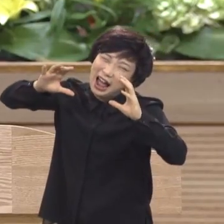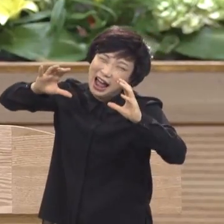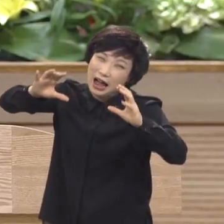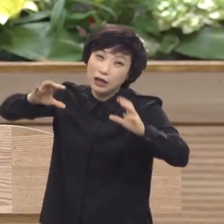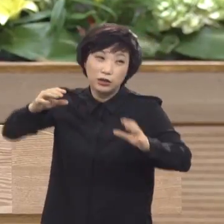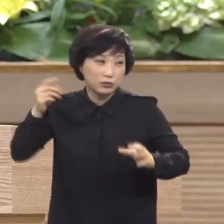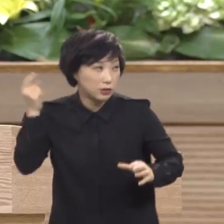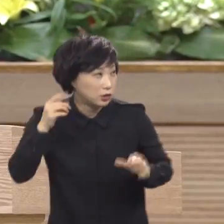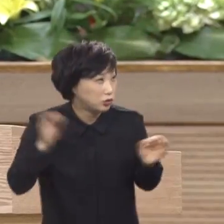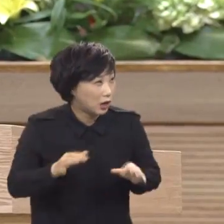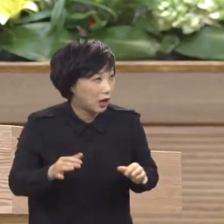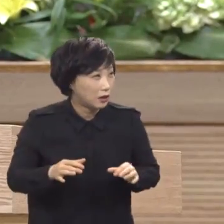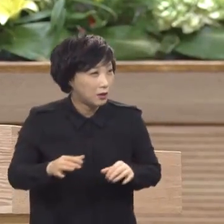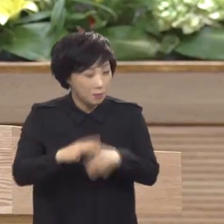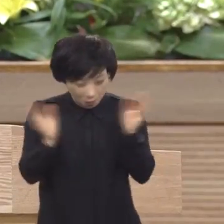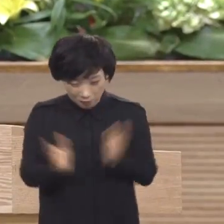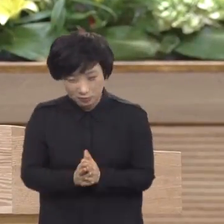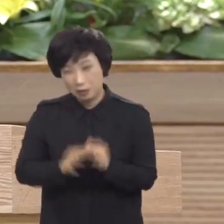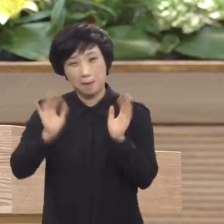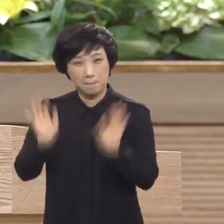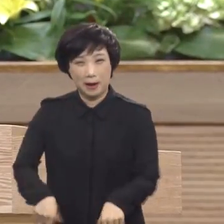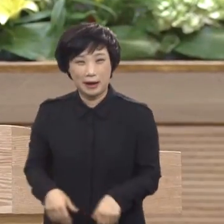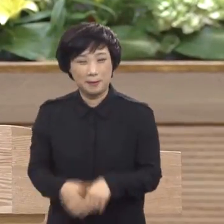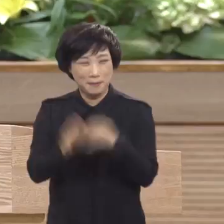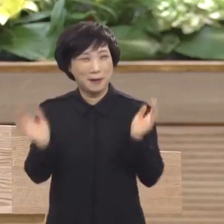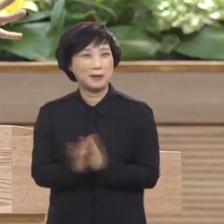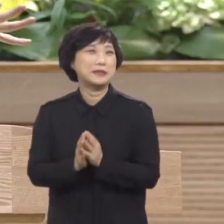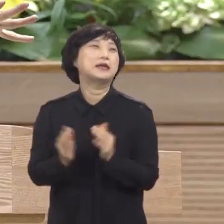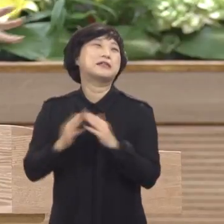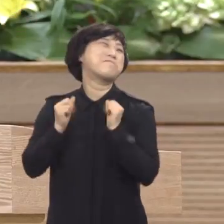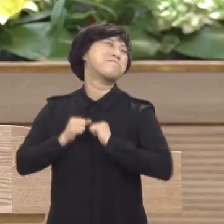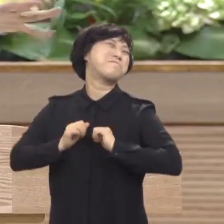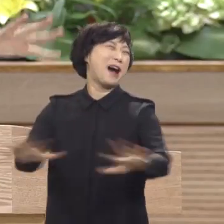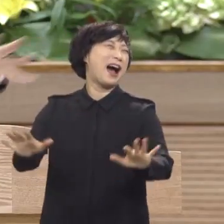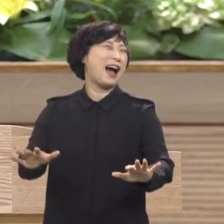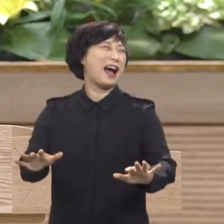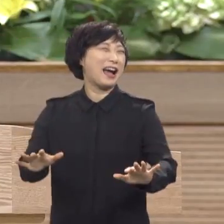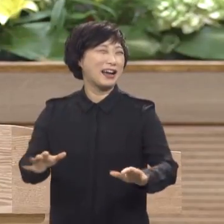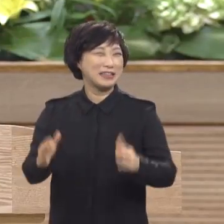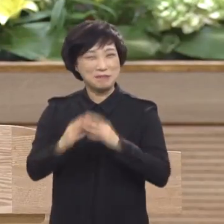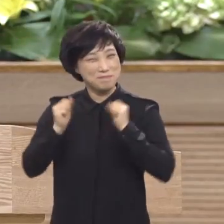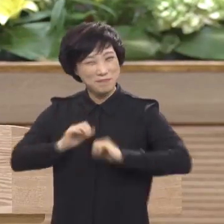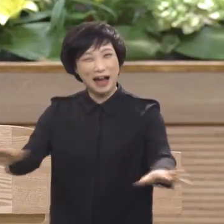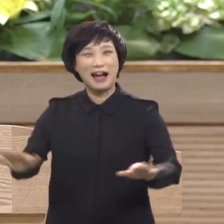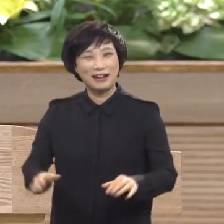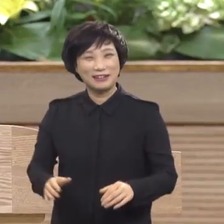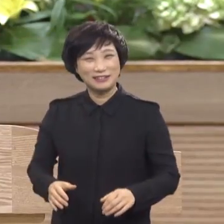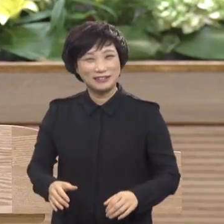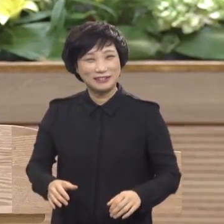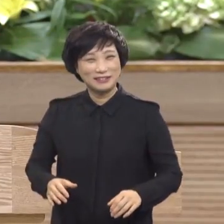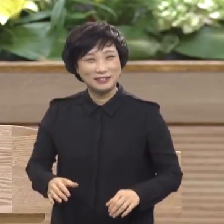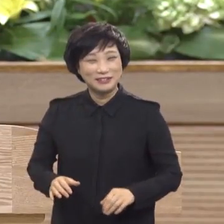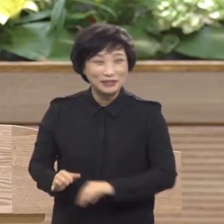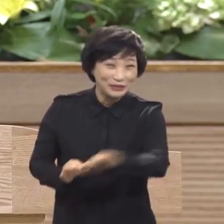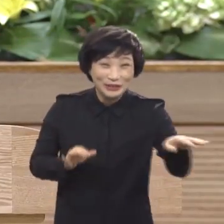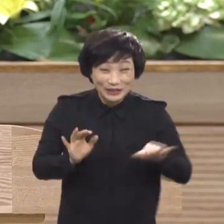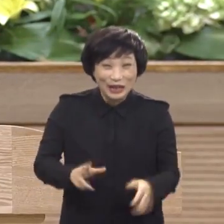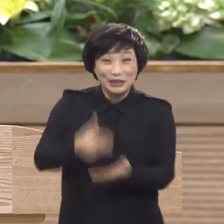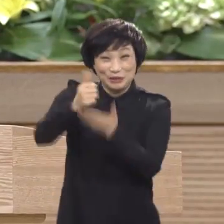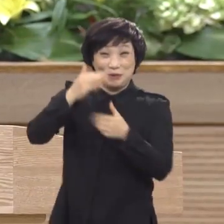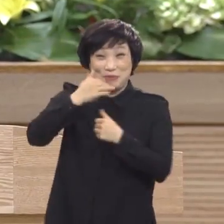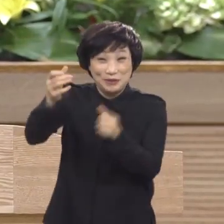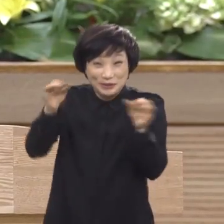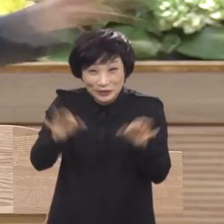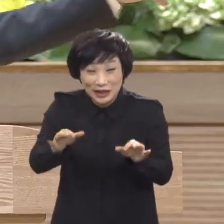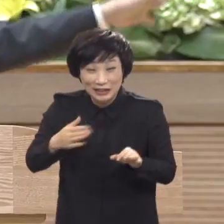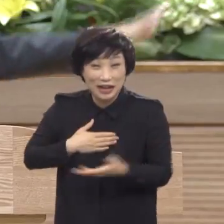하는 순간에 다 해산이요. 바로 집으로 다 해산이요. 다 끝나버렸다. 다. 우리는 주님이 부르시는 순간